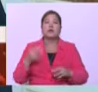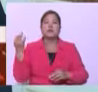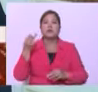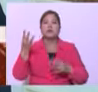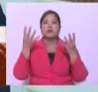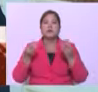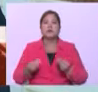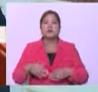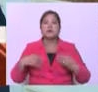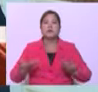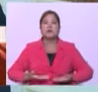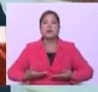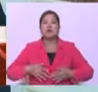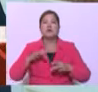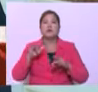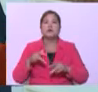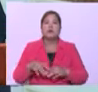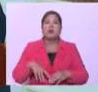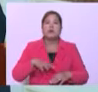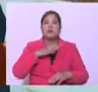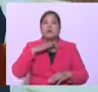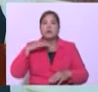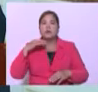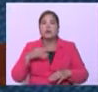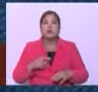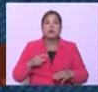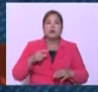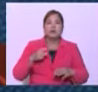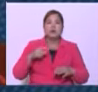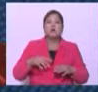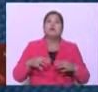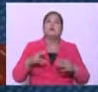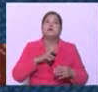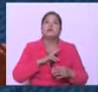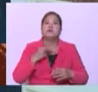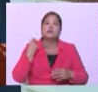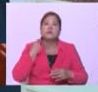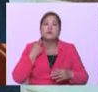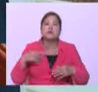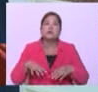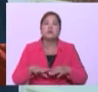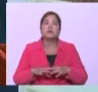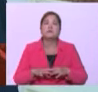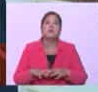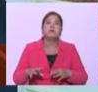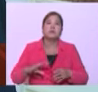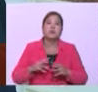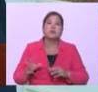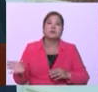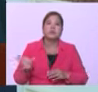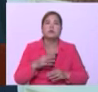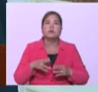региона, голосовавшие сегодня, проявили большую ответственность. На участках референдума нарушений замечено не было. Мы тоже всей